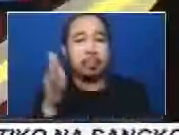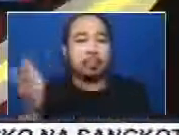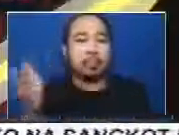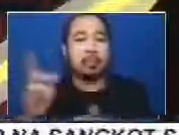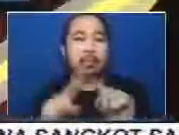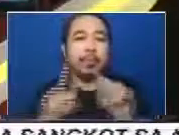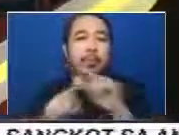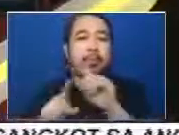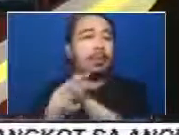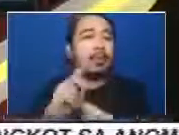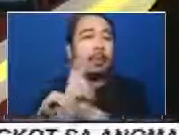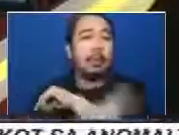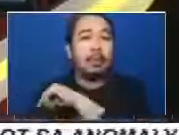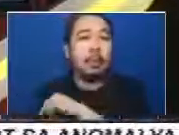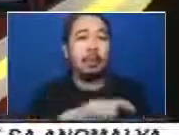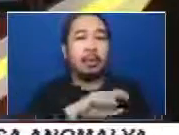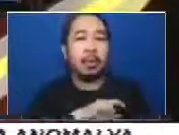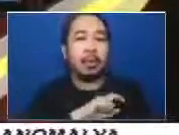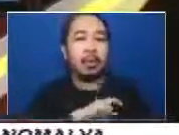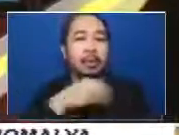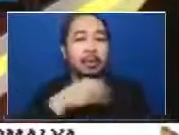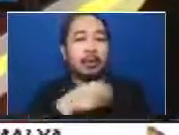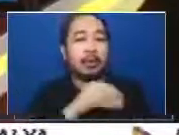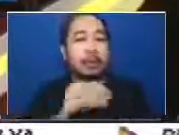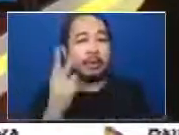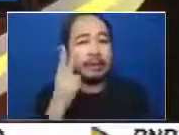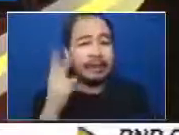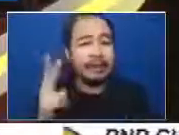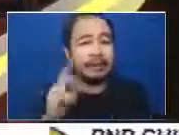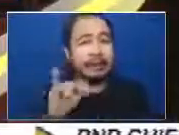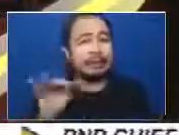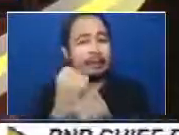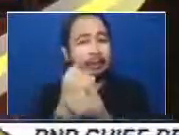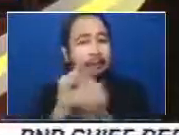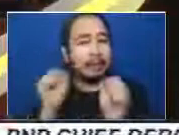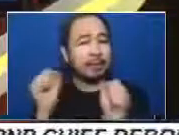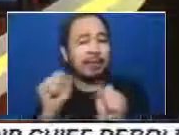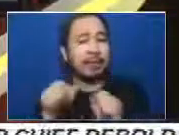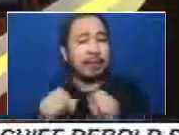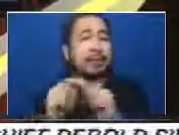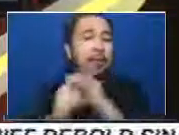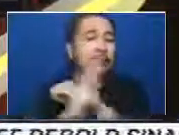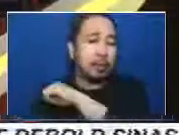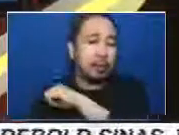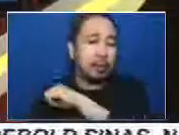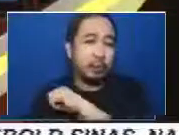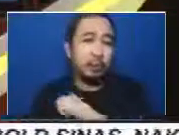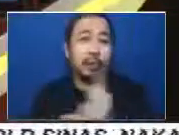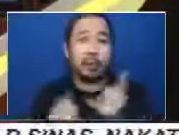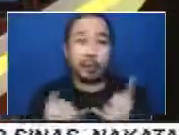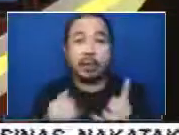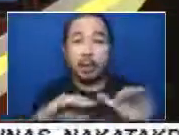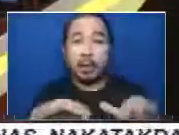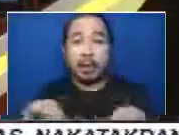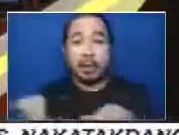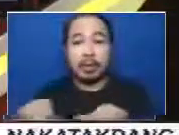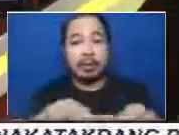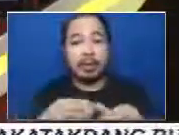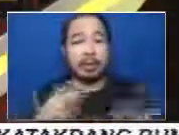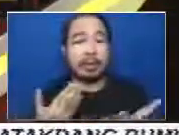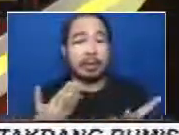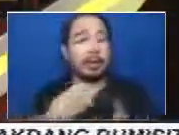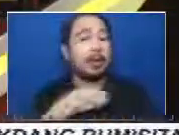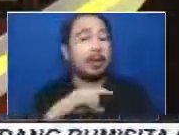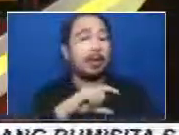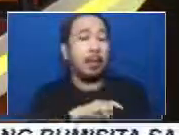Marami po sa ating mga kababayan ang umaaray sa sobrang taas na presyo ng basic commodities. Nangangamba rin po sila na baka maging kaunti na